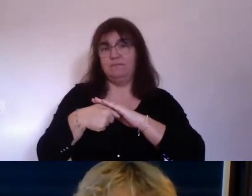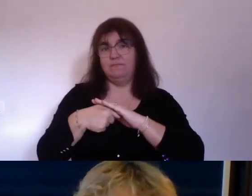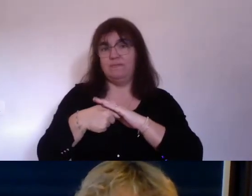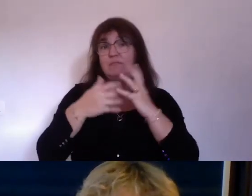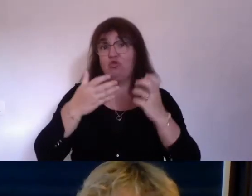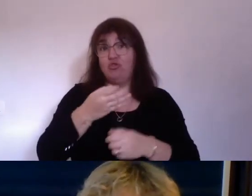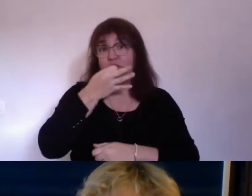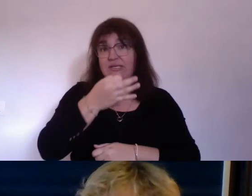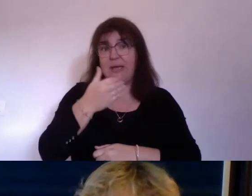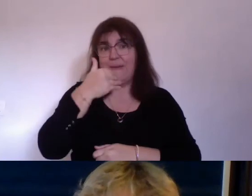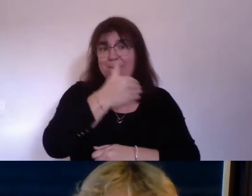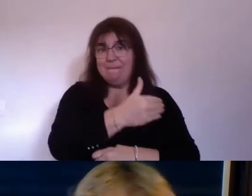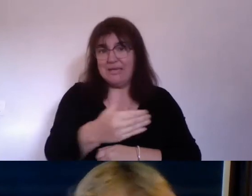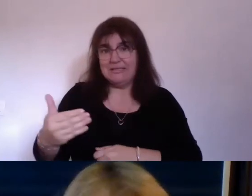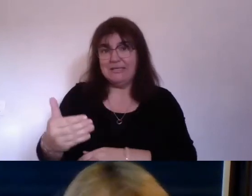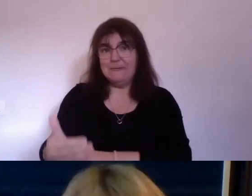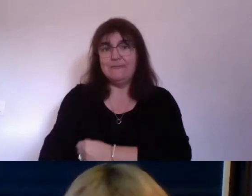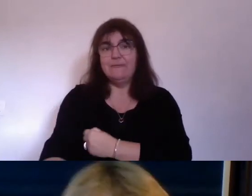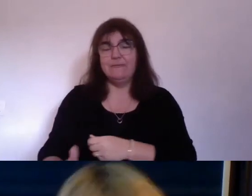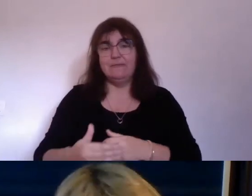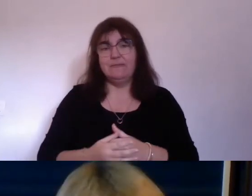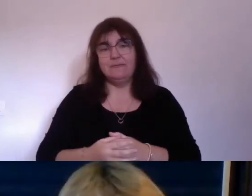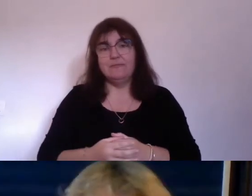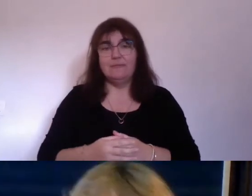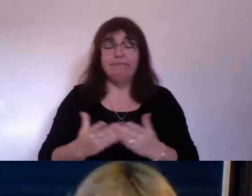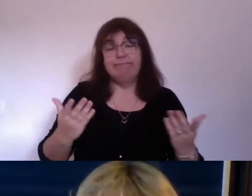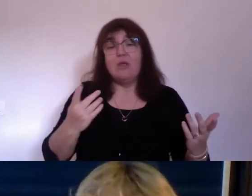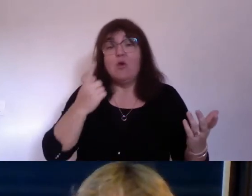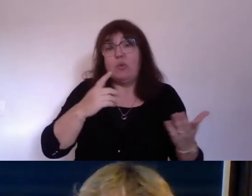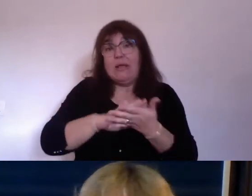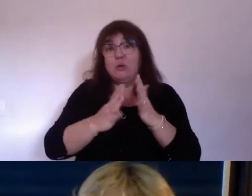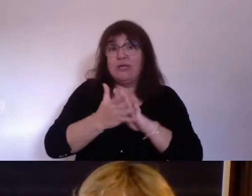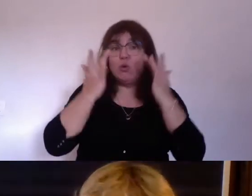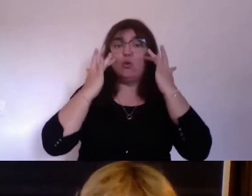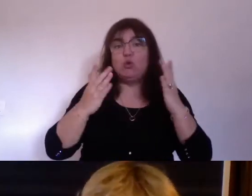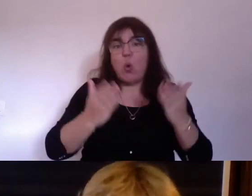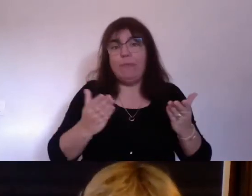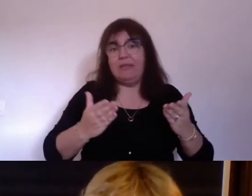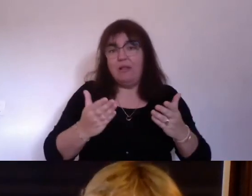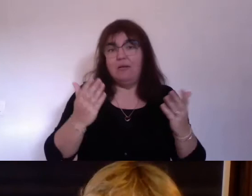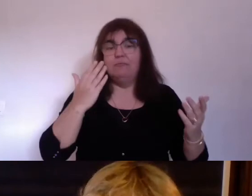remercier, en tout cas, les mécènes, je parle au nom de Culture Hôpital, là, mais